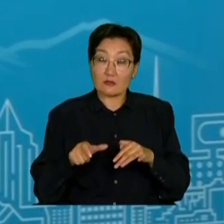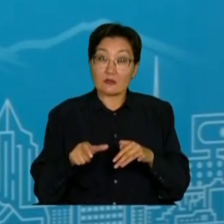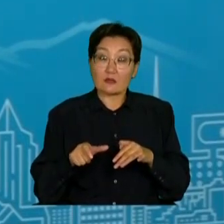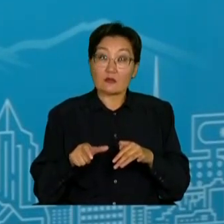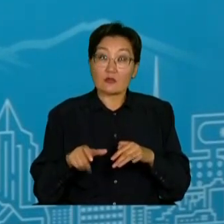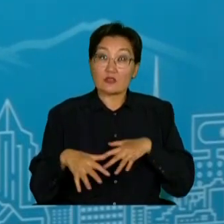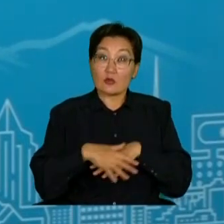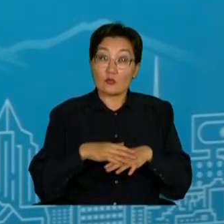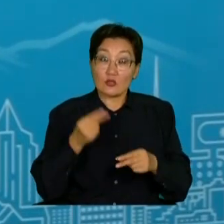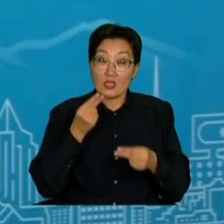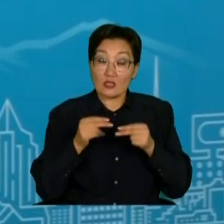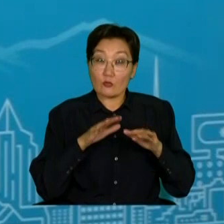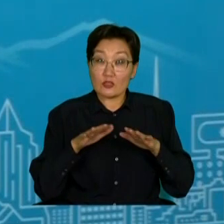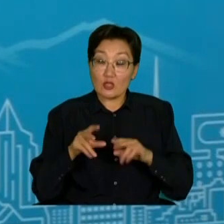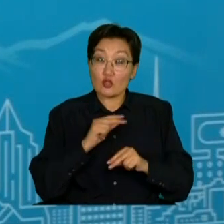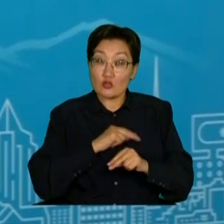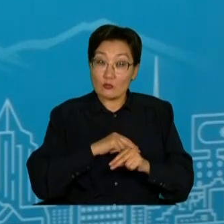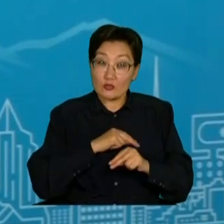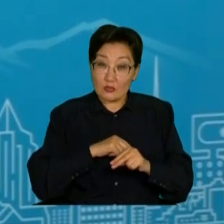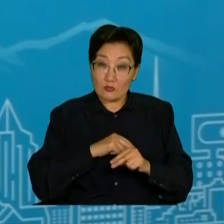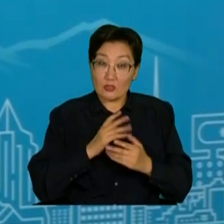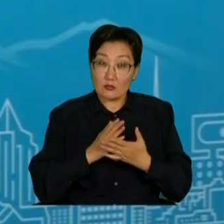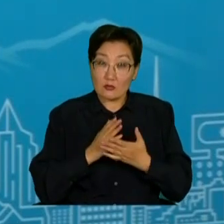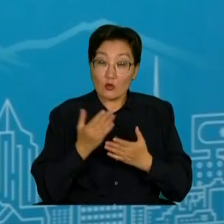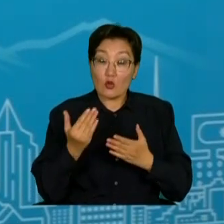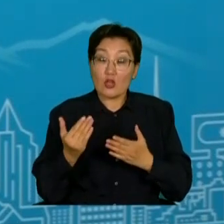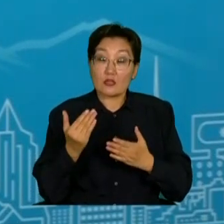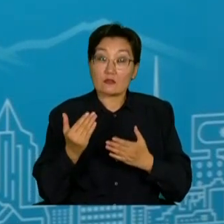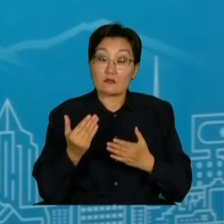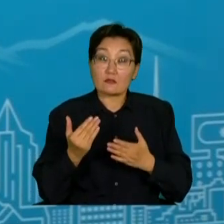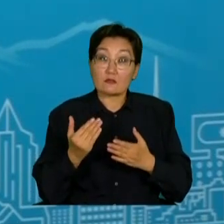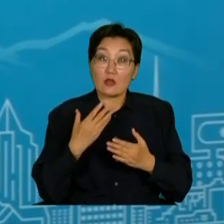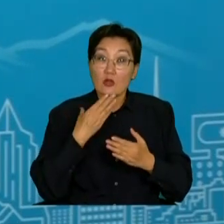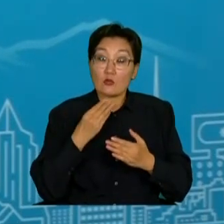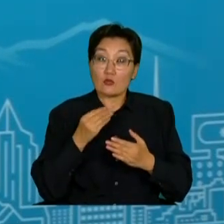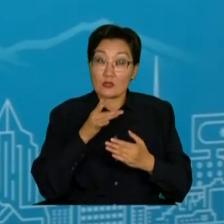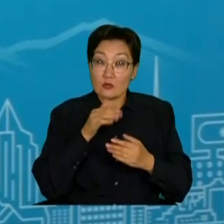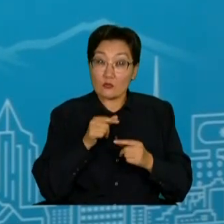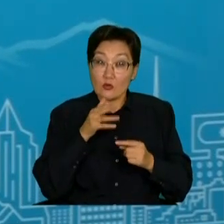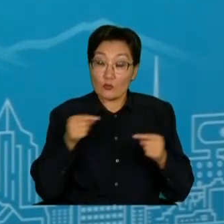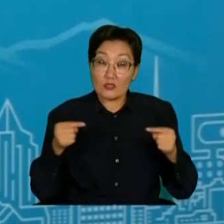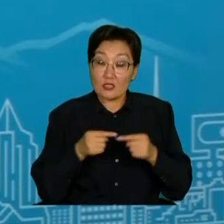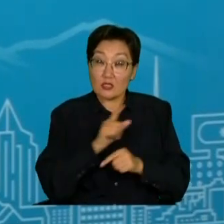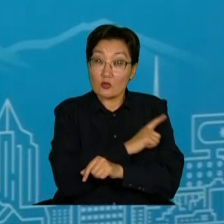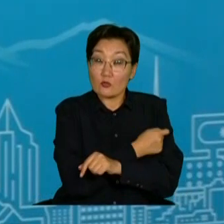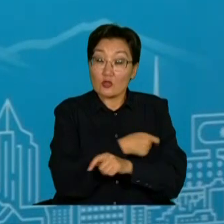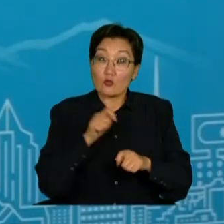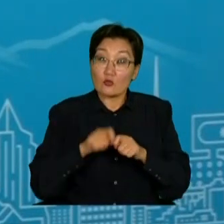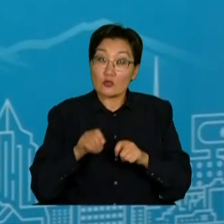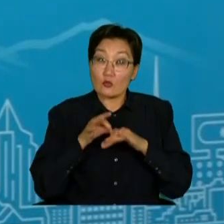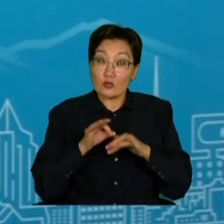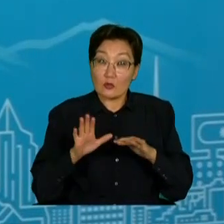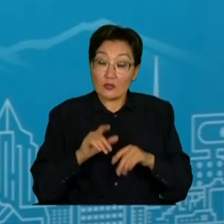жұмысшылардың қоғамдық тамақтануы орындарында жұмыс істеуі. Олардың өз мезгілінде санитарлық тексерулерден